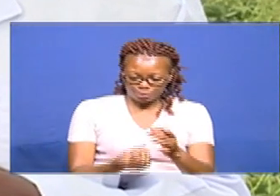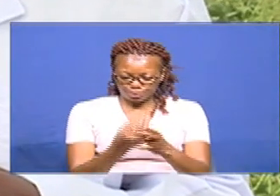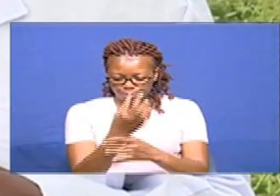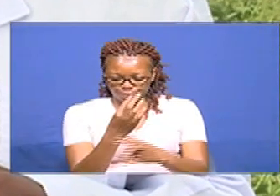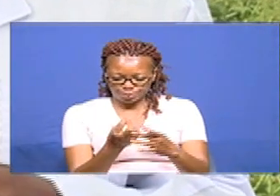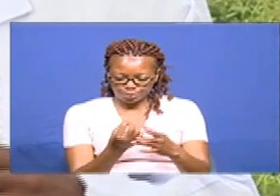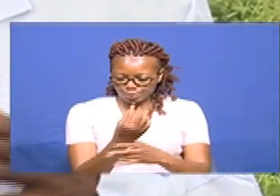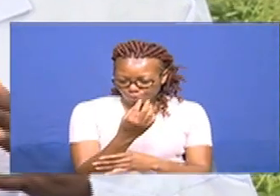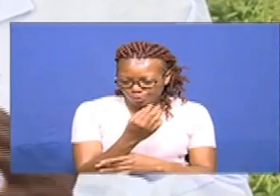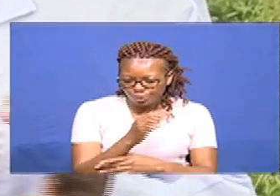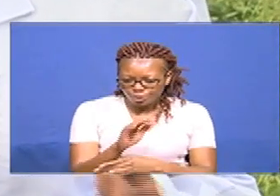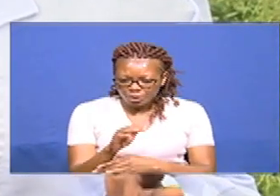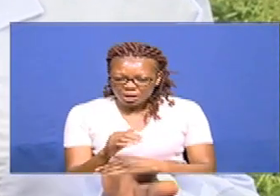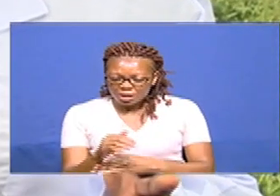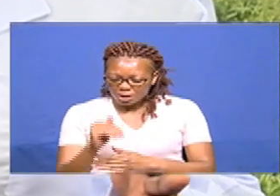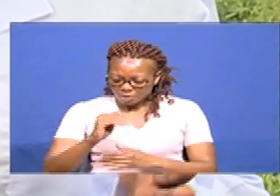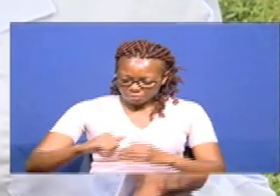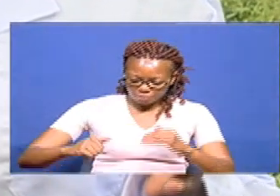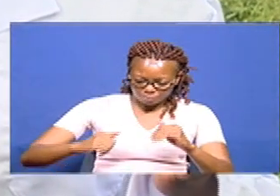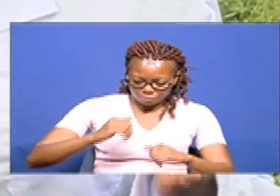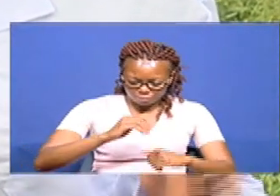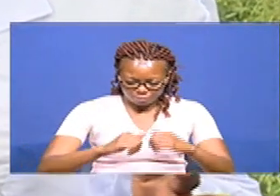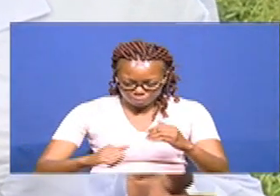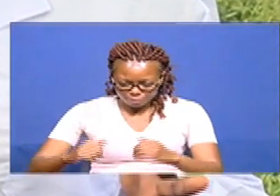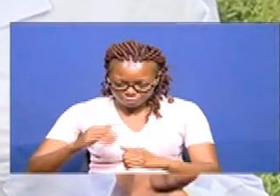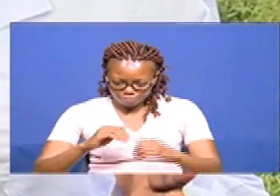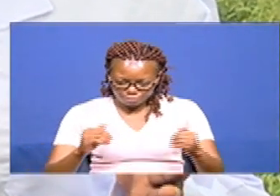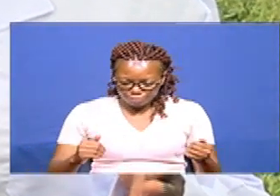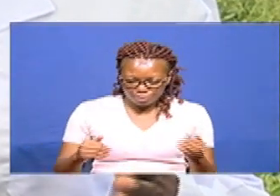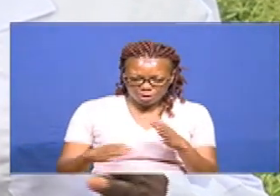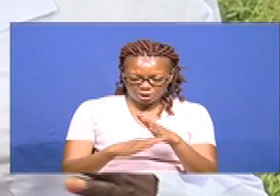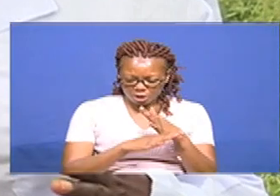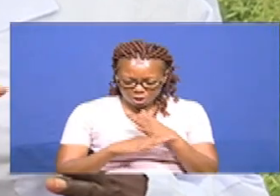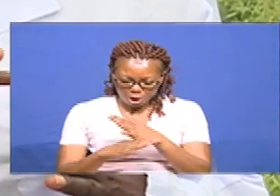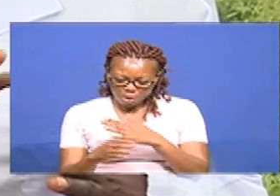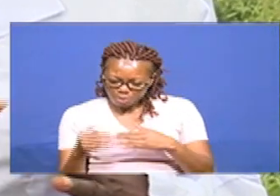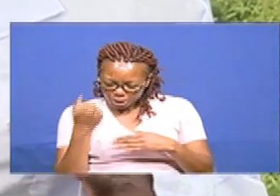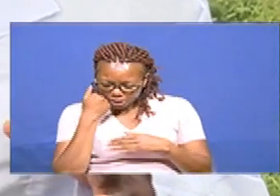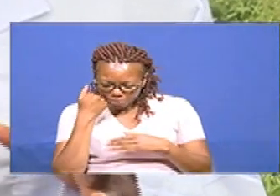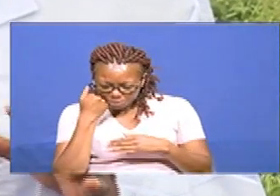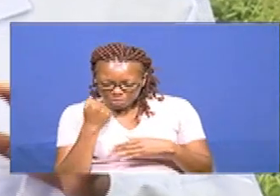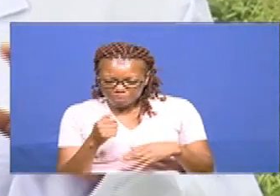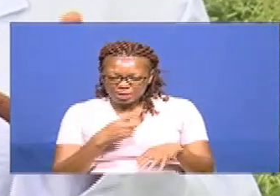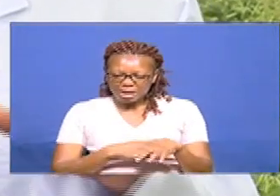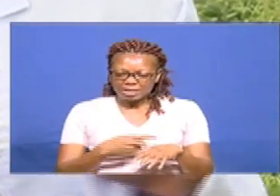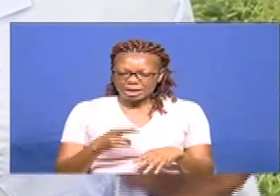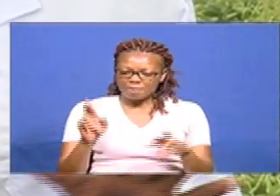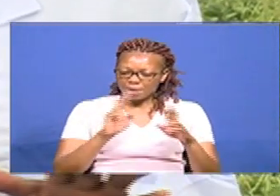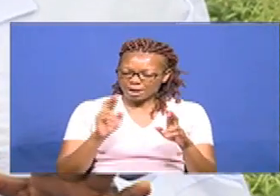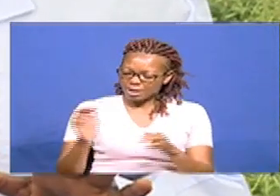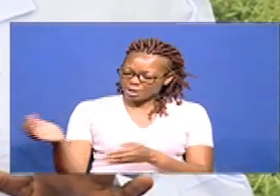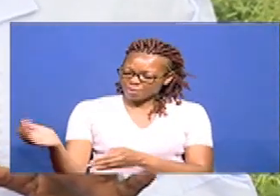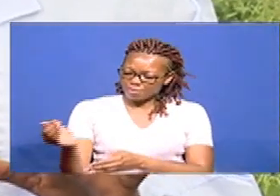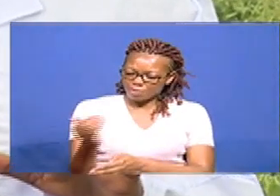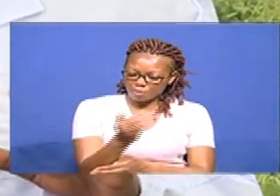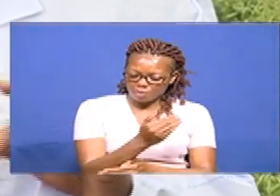na wandundu. Ukishavuna mpaka uweke ndawa, alafu unaweka kwa store yako. Kama hutauza